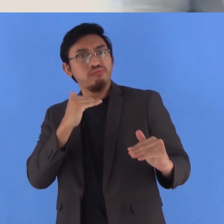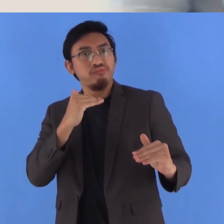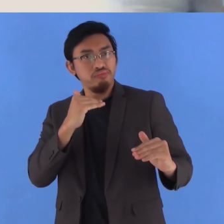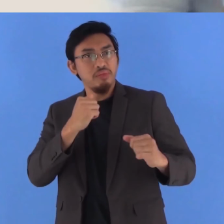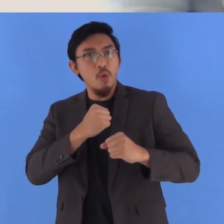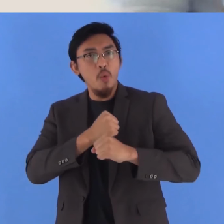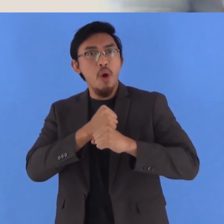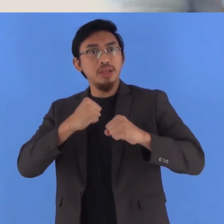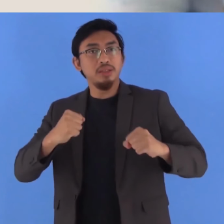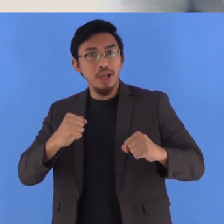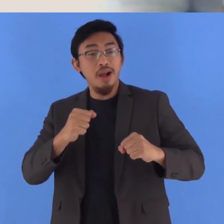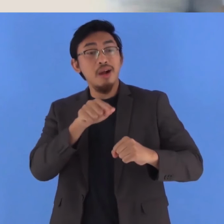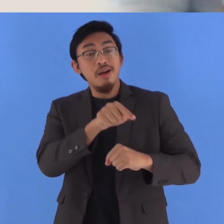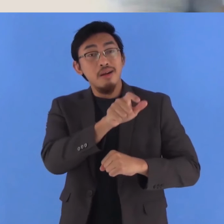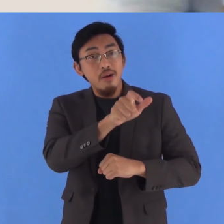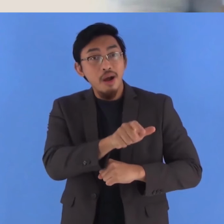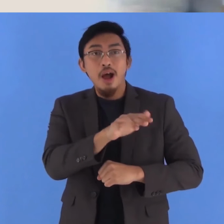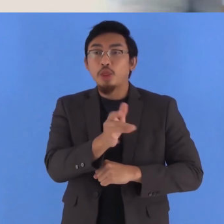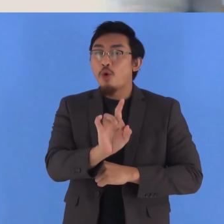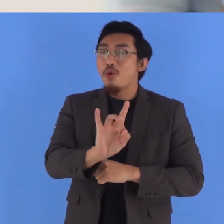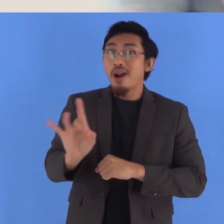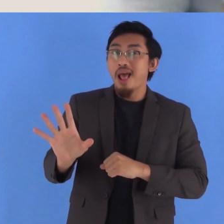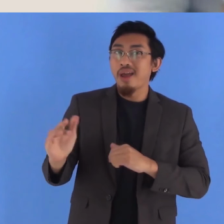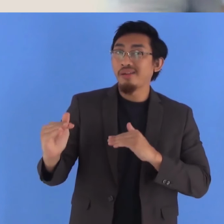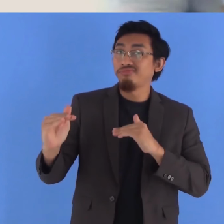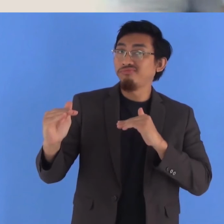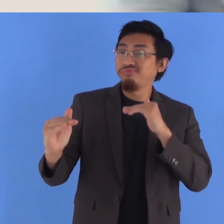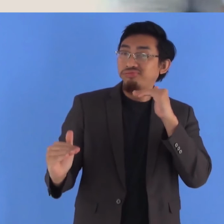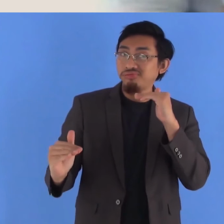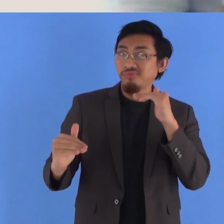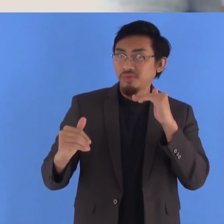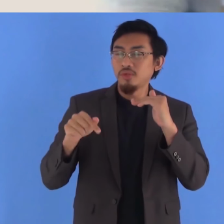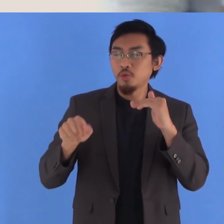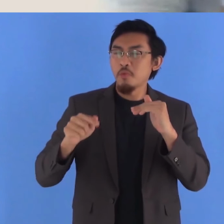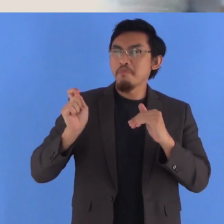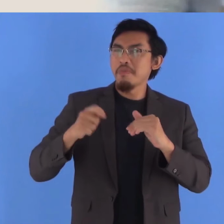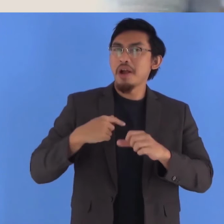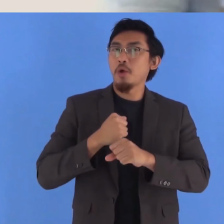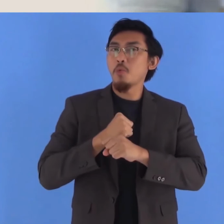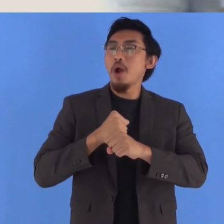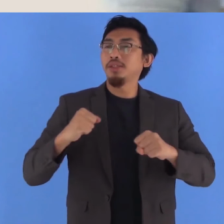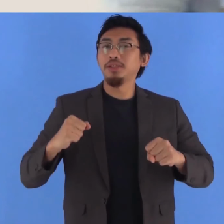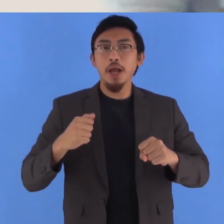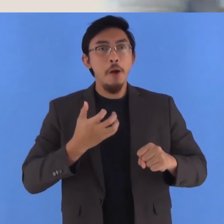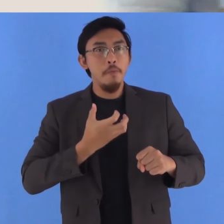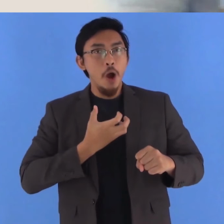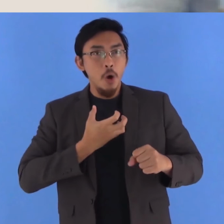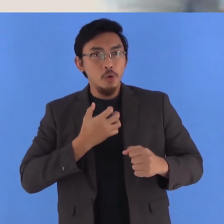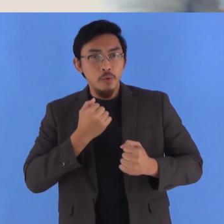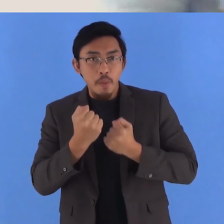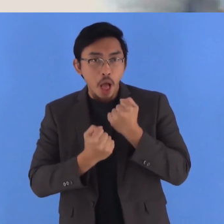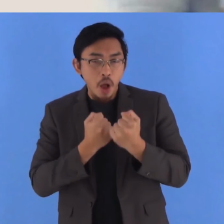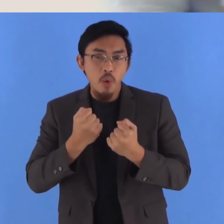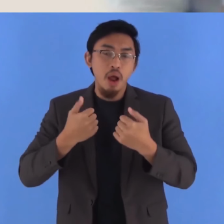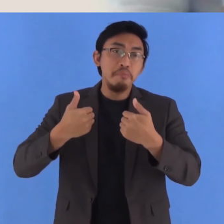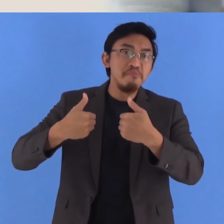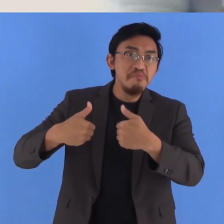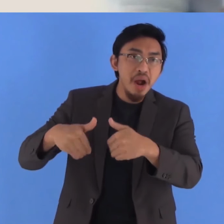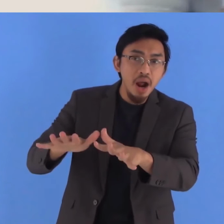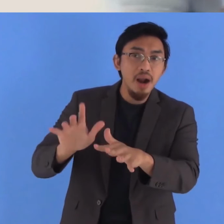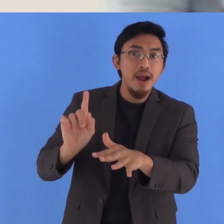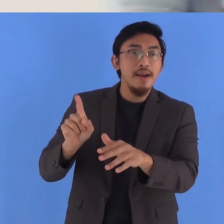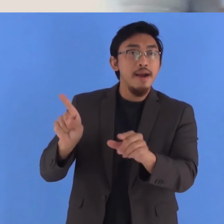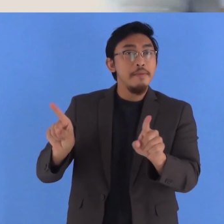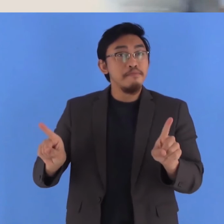bawah kekuasaannya atau orang lain, atau menyalahgunakan kekuasaannya untuk melakukan